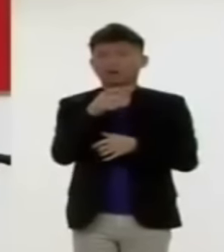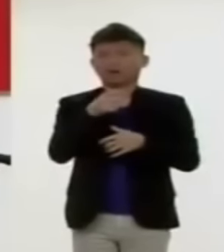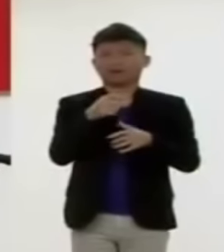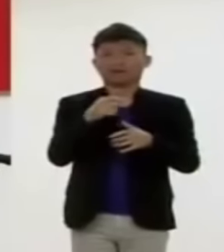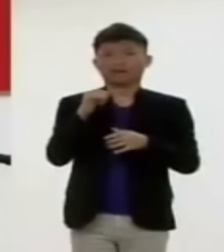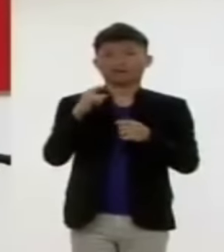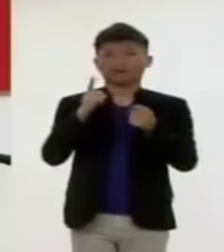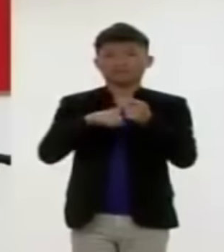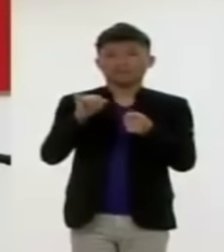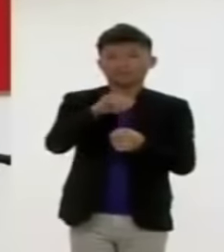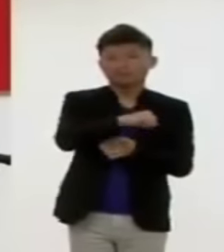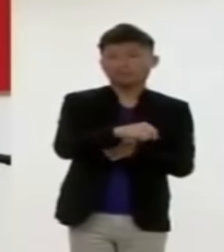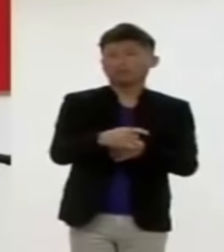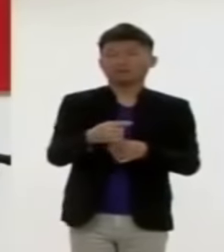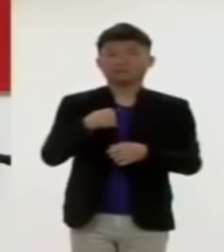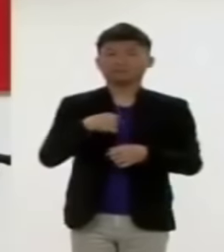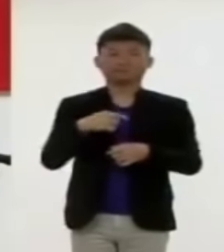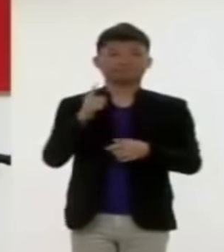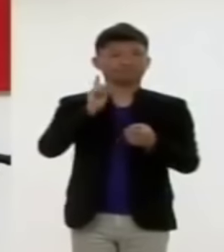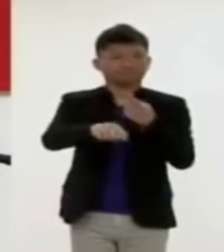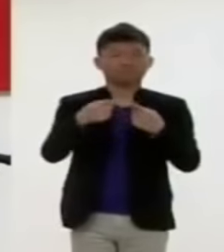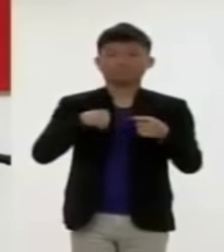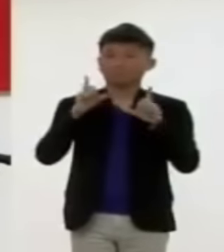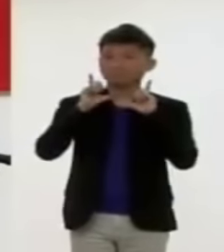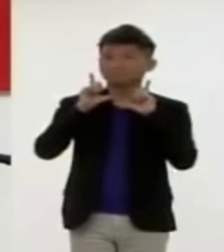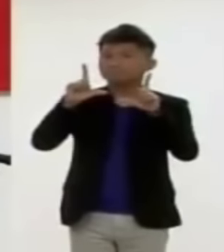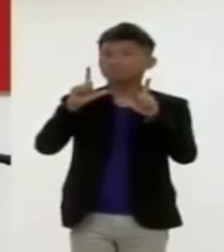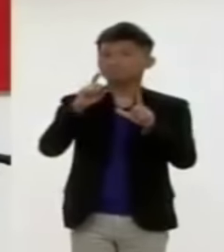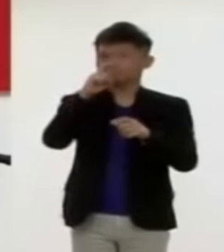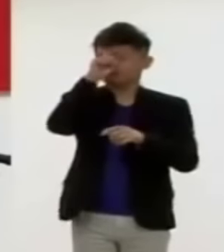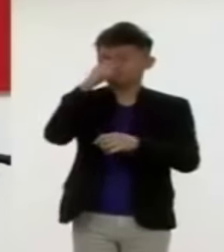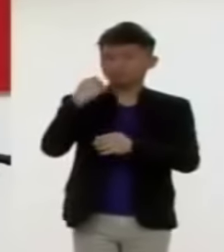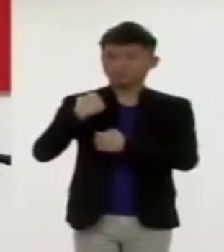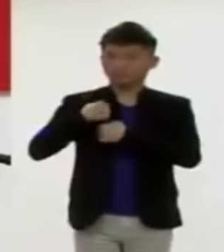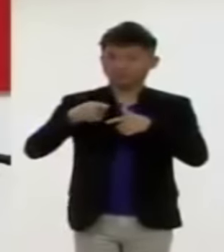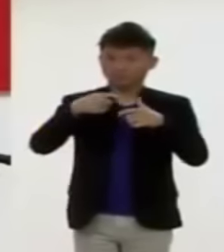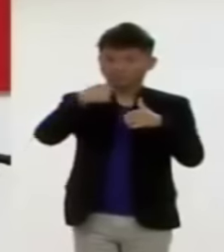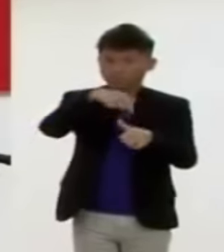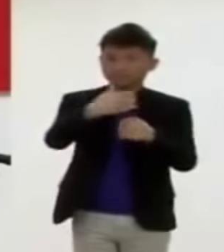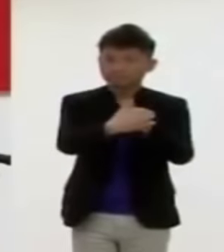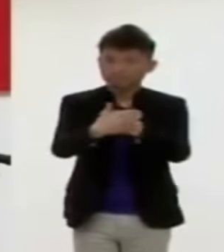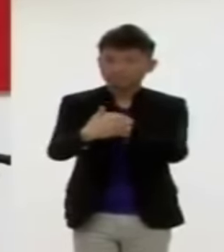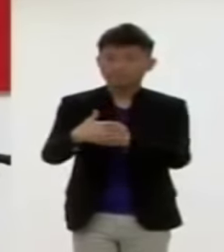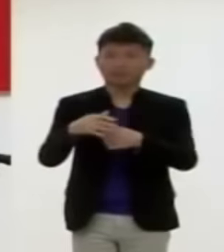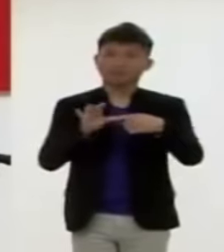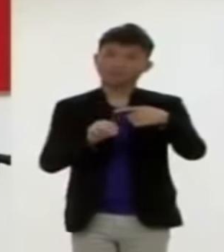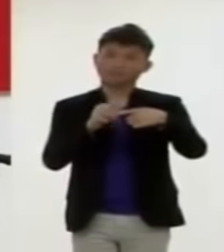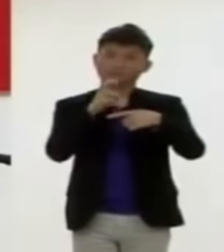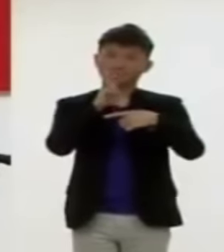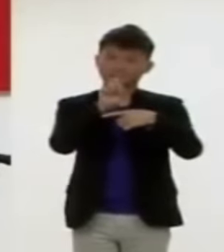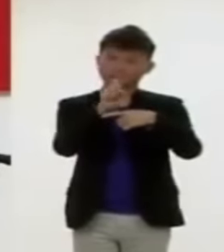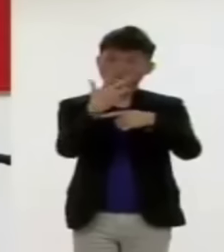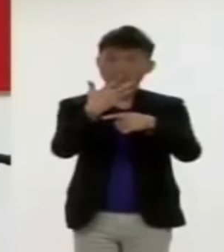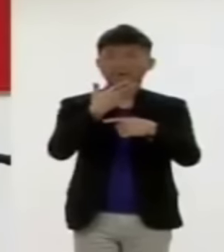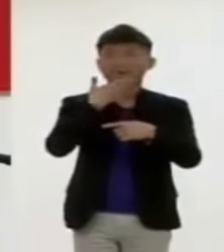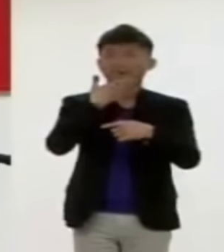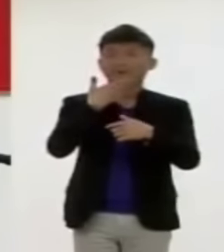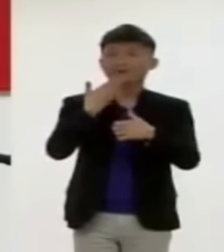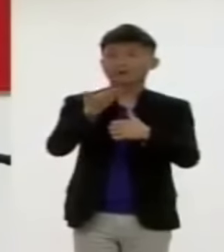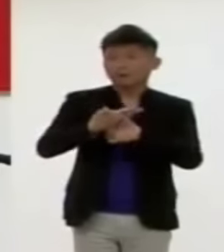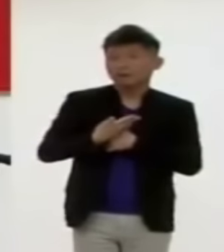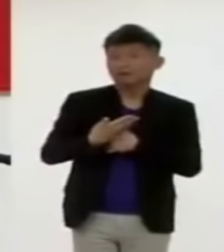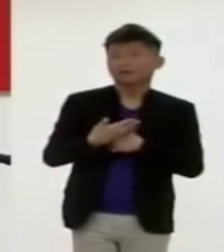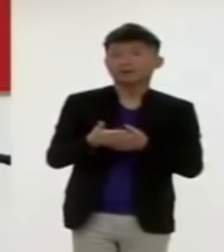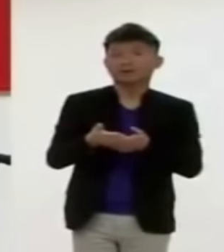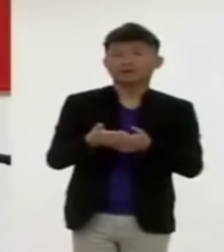华站出来就是要捍卫军公教的尊严，就是要捍卫18%的尊严。什么叫做18%？我